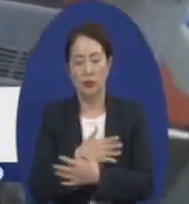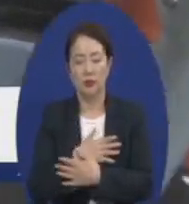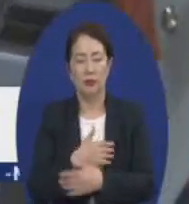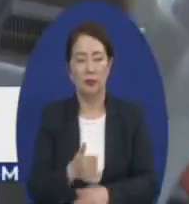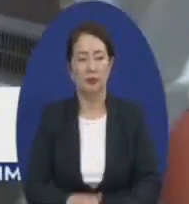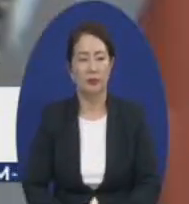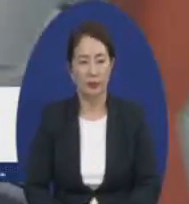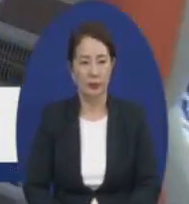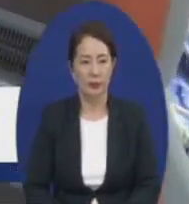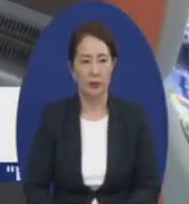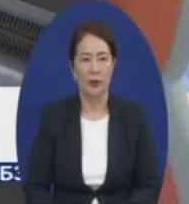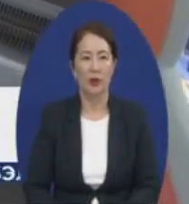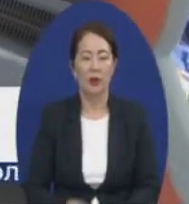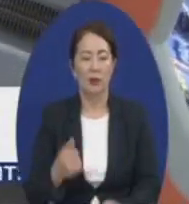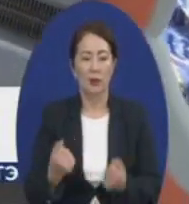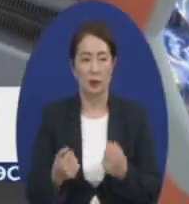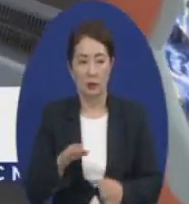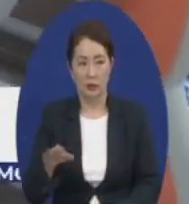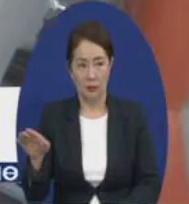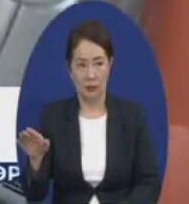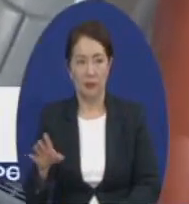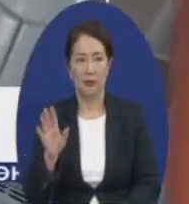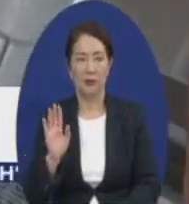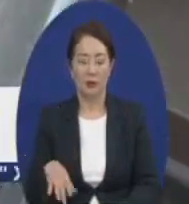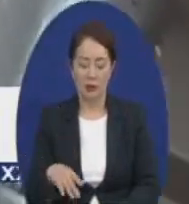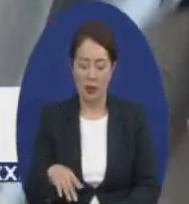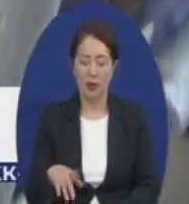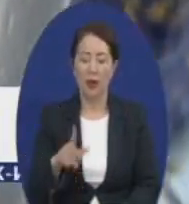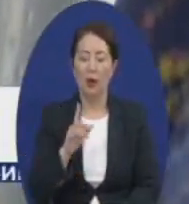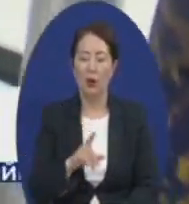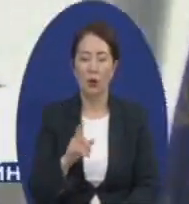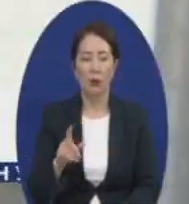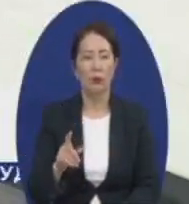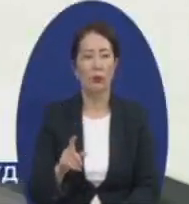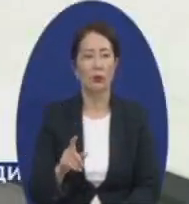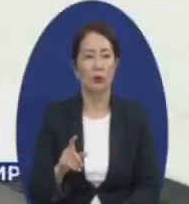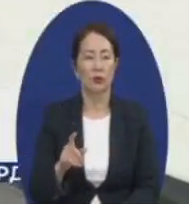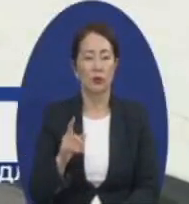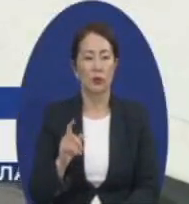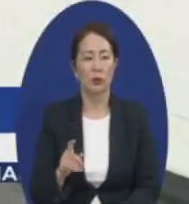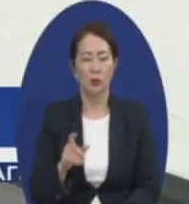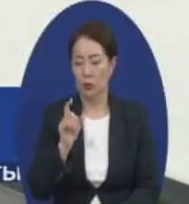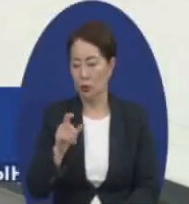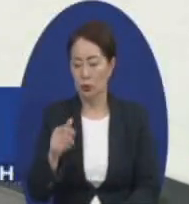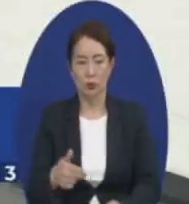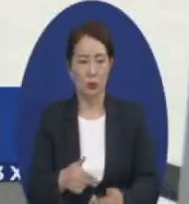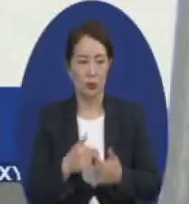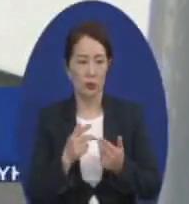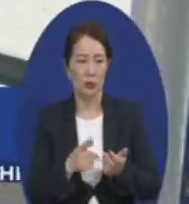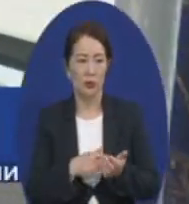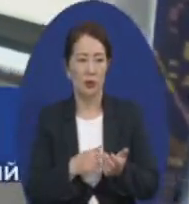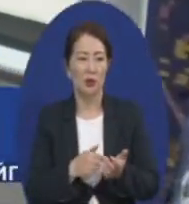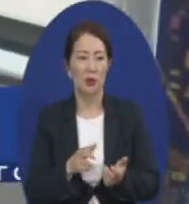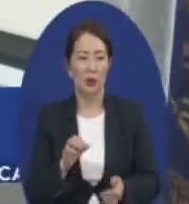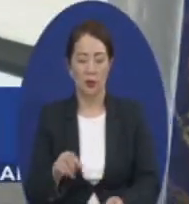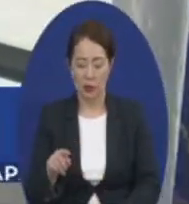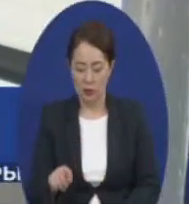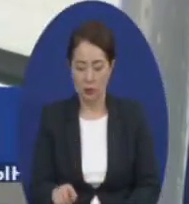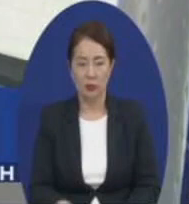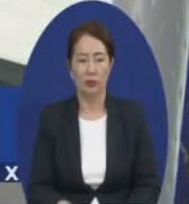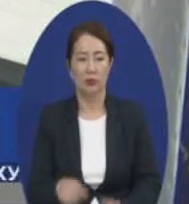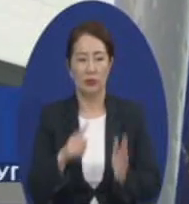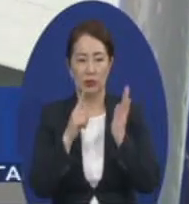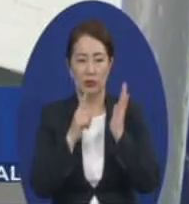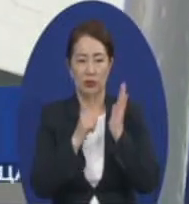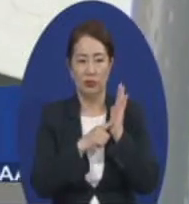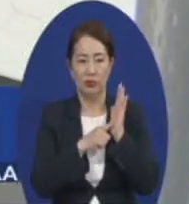ба. Хөдөлгөөний үед бол аа тэгээд зорчигч ямар нэгэн байдлаар хөдөлгөөний төвнөөс буснаас дурсамж авах шаардлага гарвал энд энэ